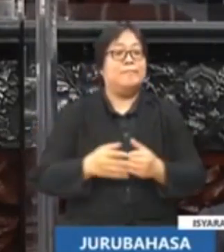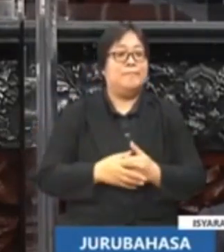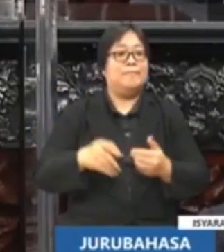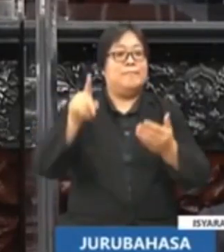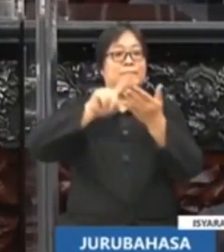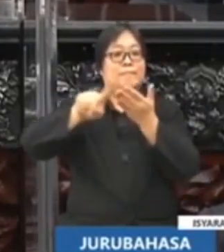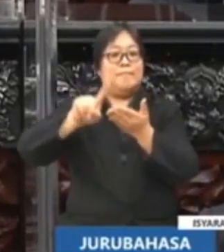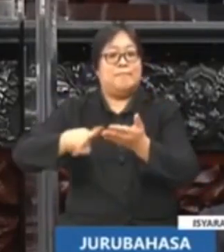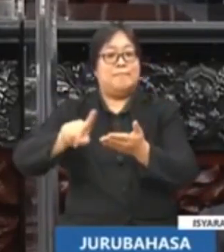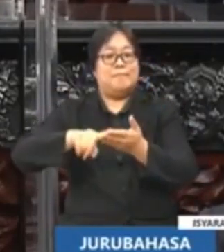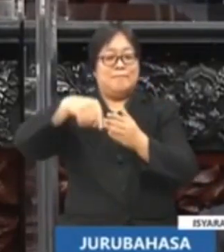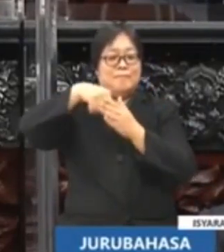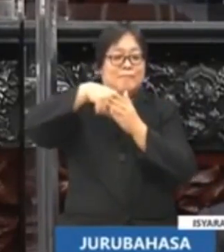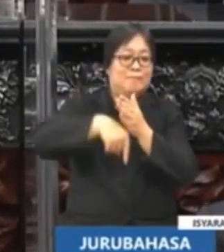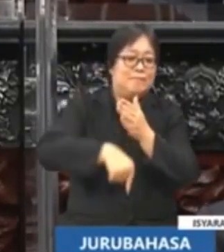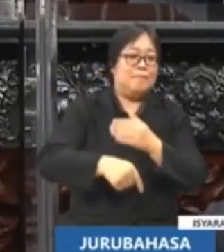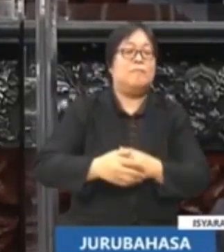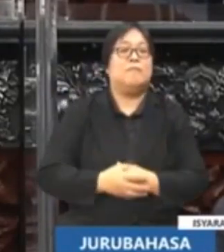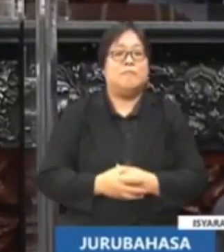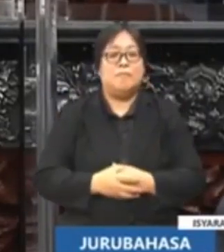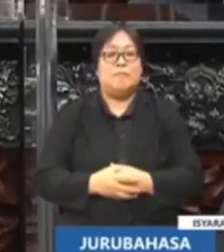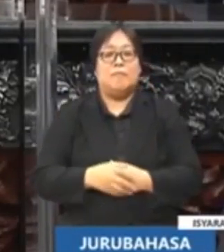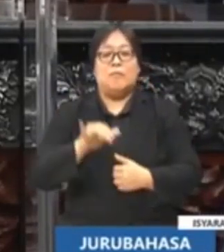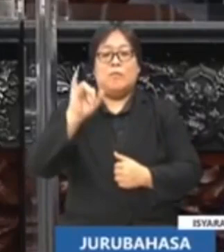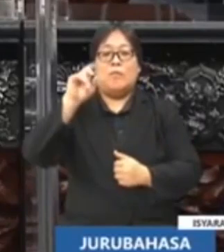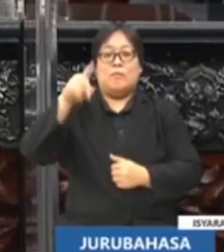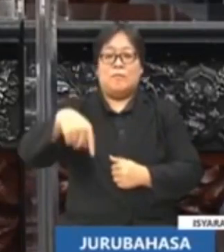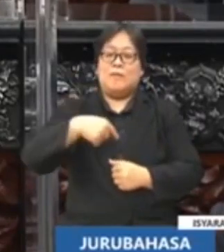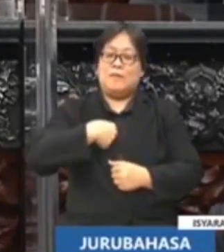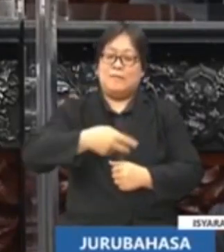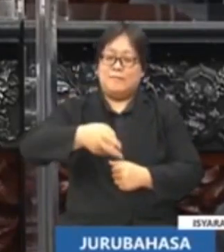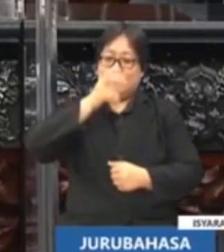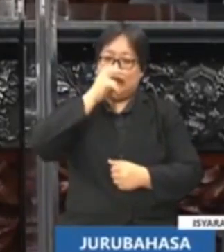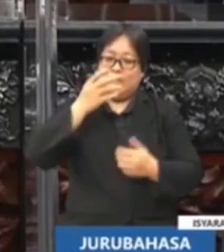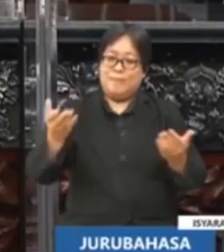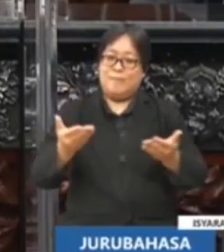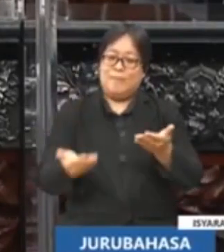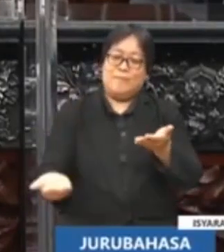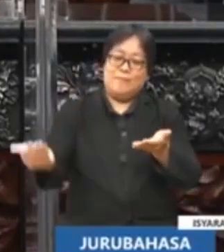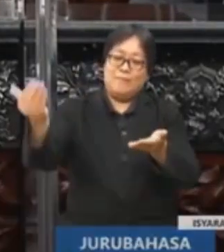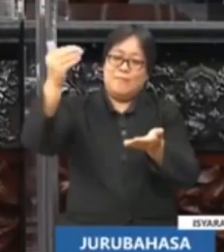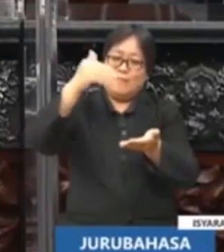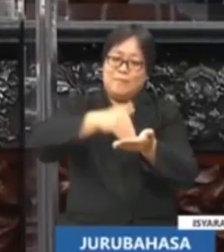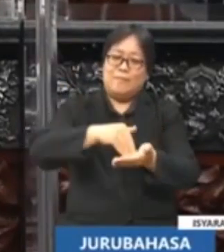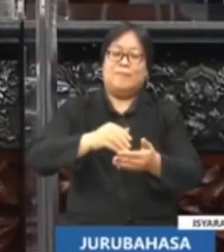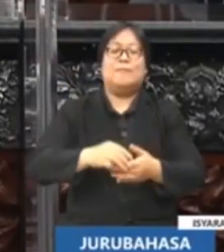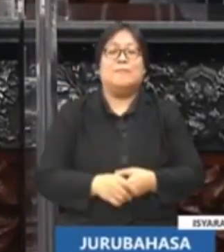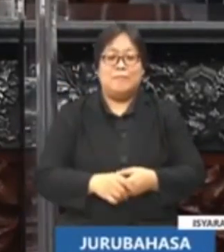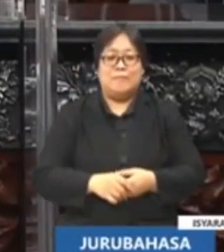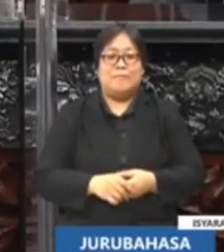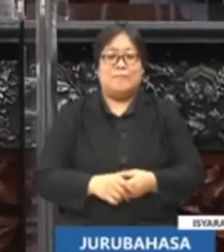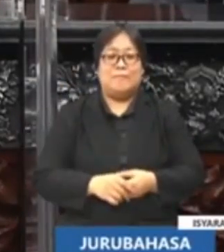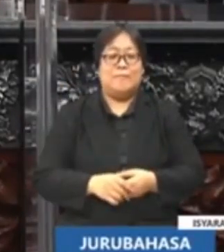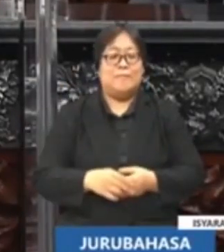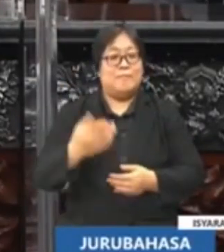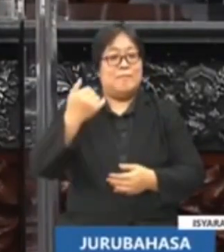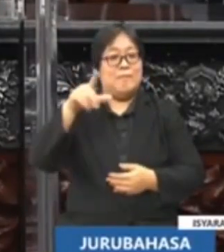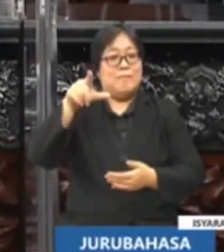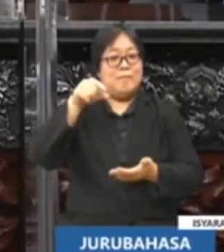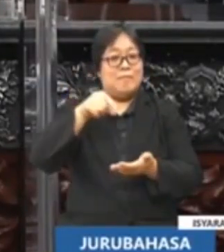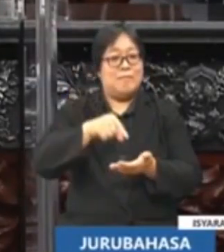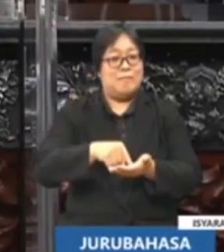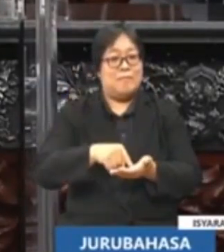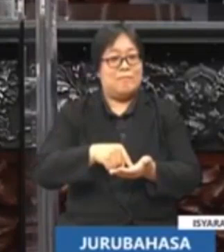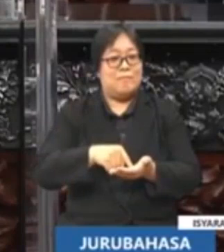penyesatan yang lebih menyeluruh yang betul saya enak tegaskan sekali lagi bahwa hal ini